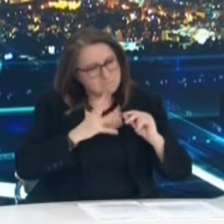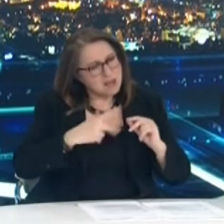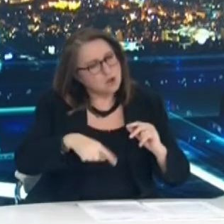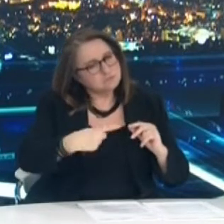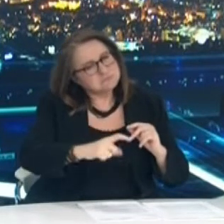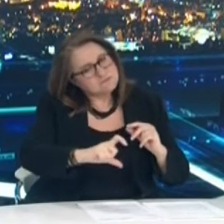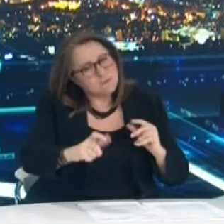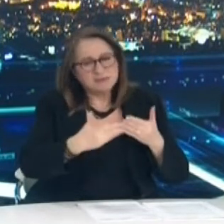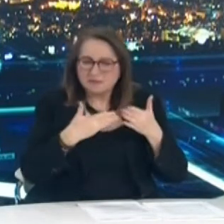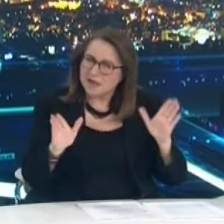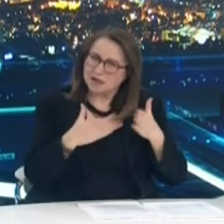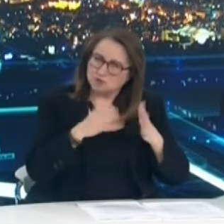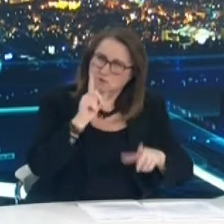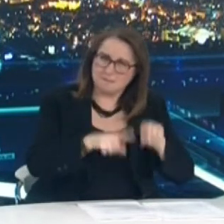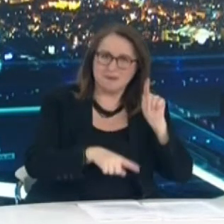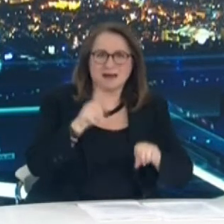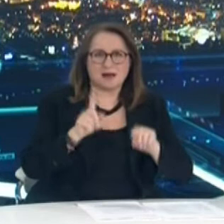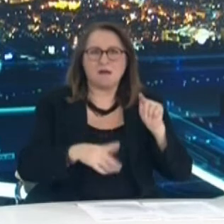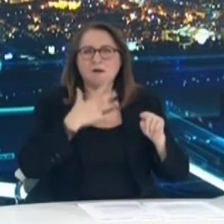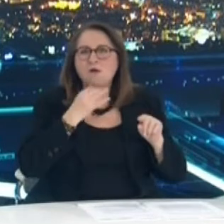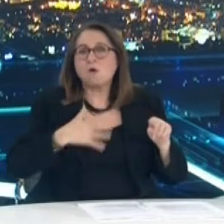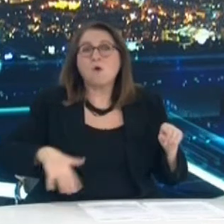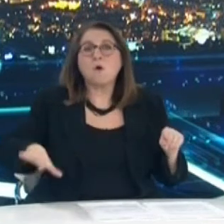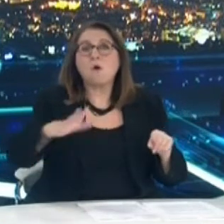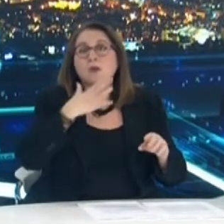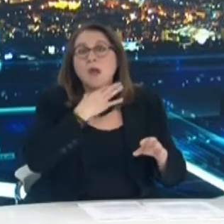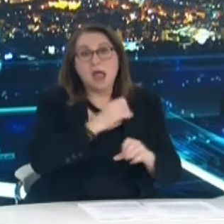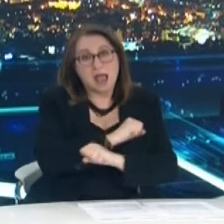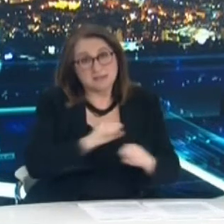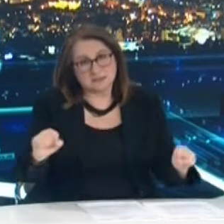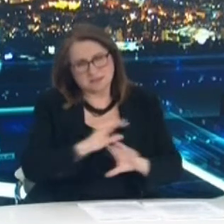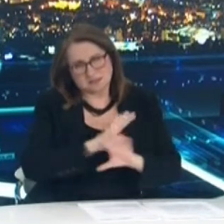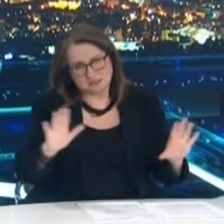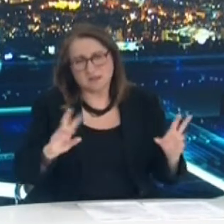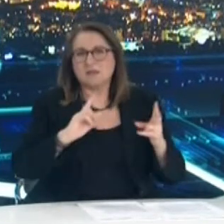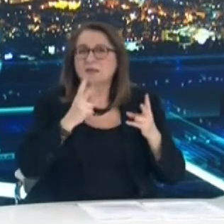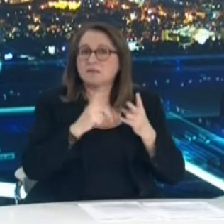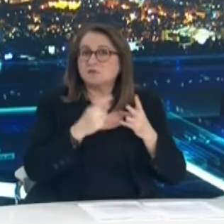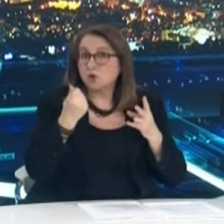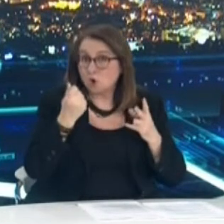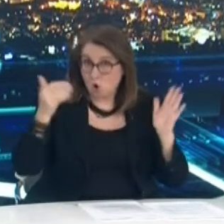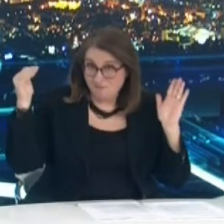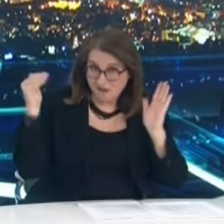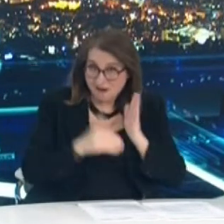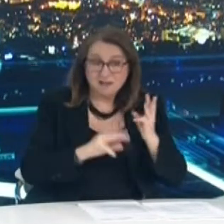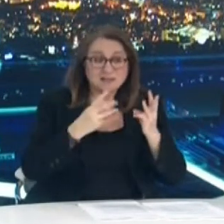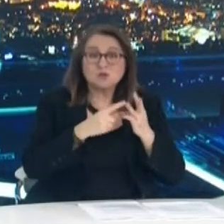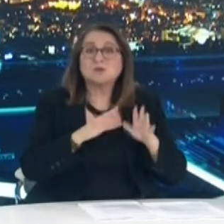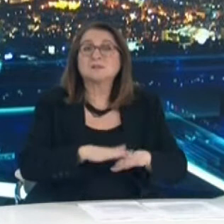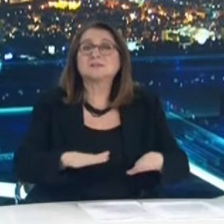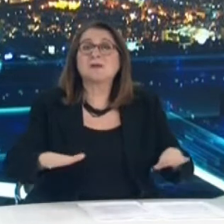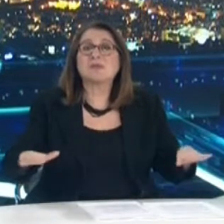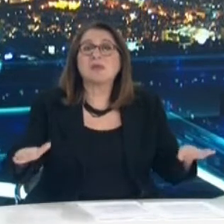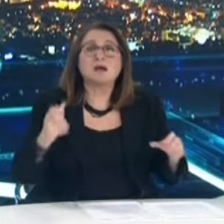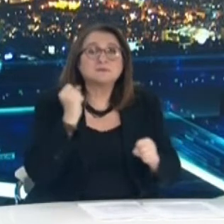κοινωνία. Και βέβαια δεν ξεχνάμε πόσο σημαντικό είναι να επιστρέψουν και τα παιδιά μας στα σχολεία τους. Από παντού ακούμε πως τα μικρά